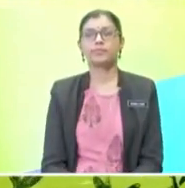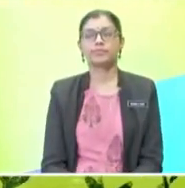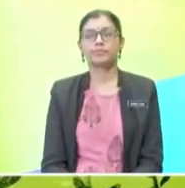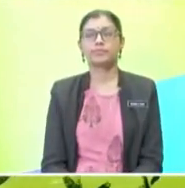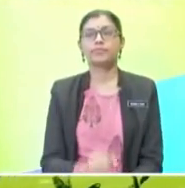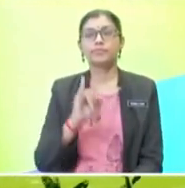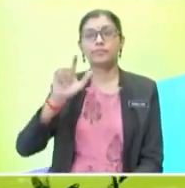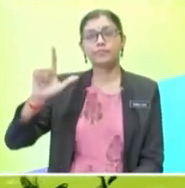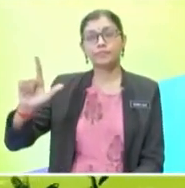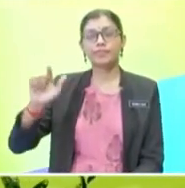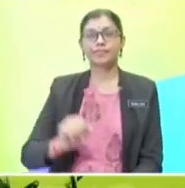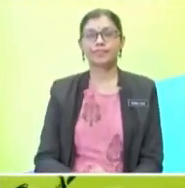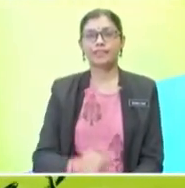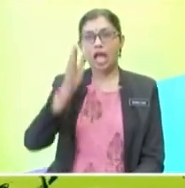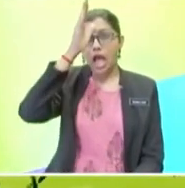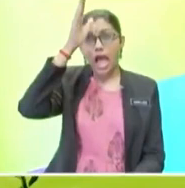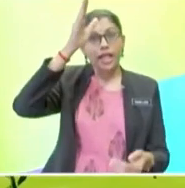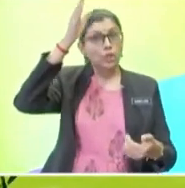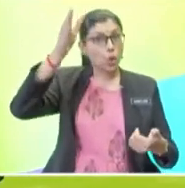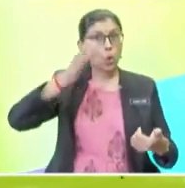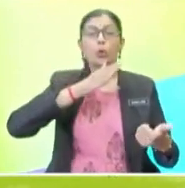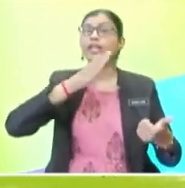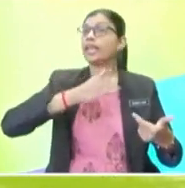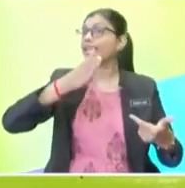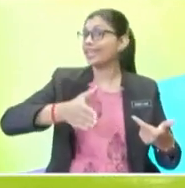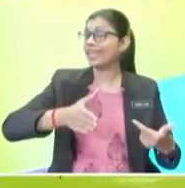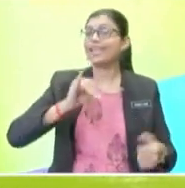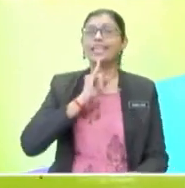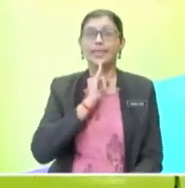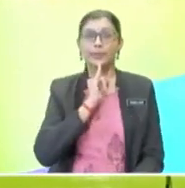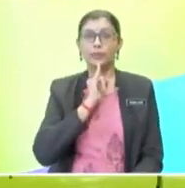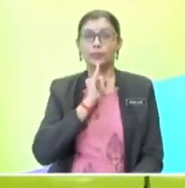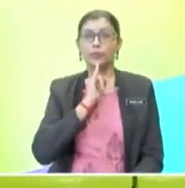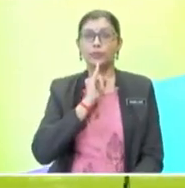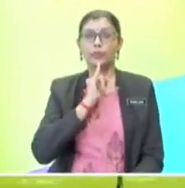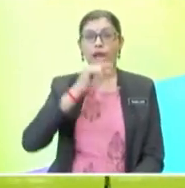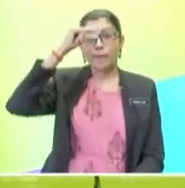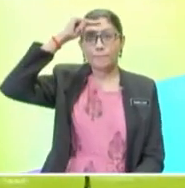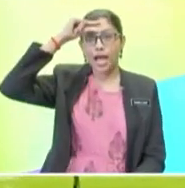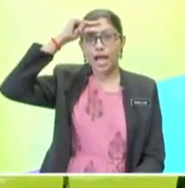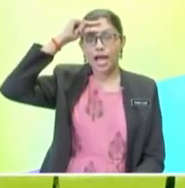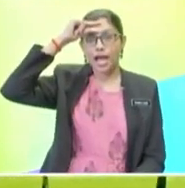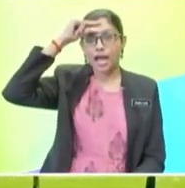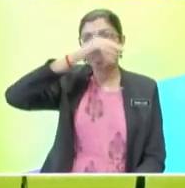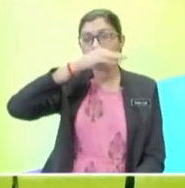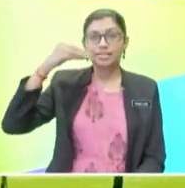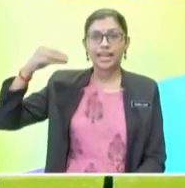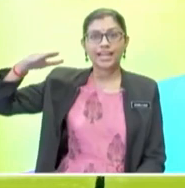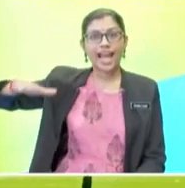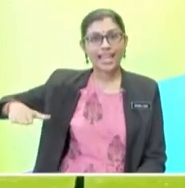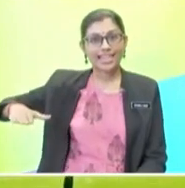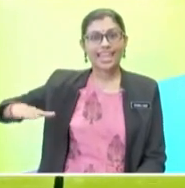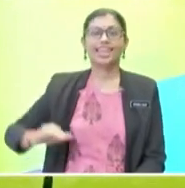saya ialah atuk, nenek, ibu, abang dan adik,